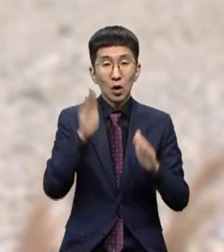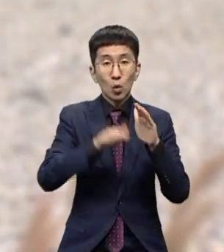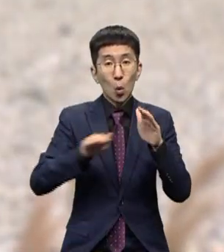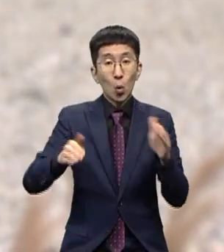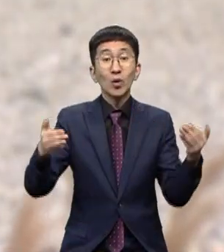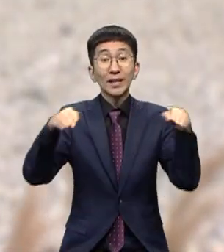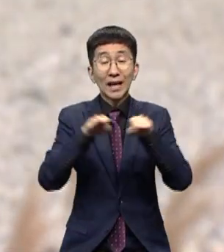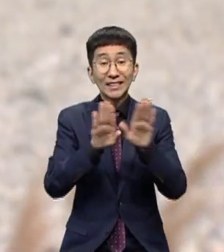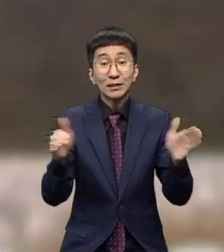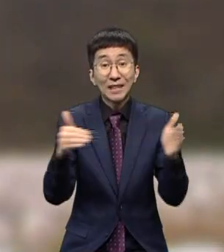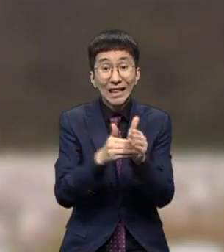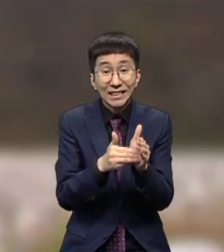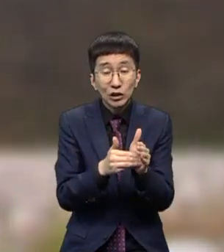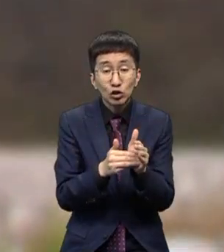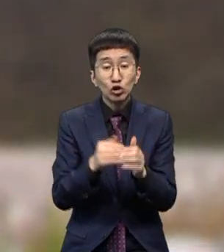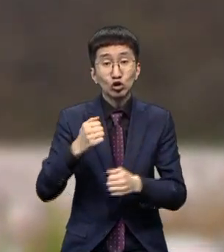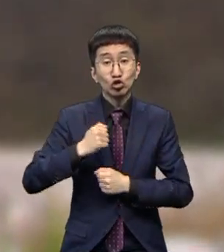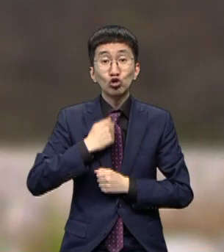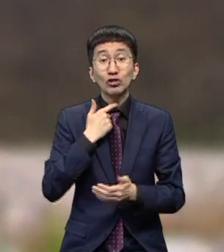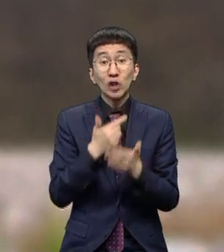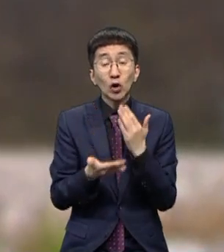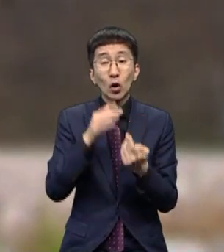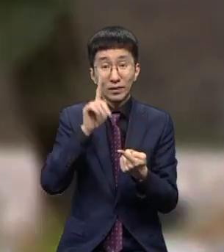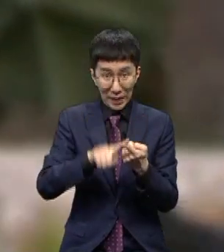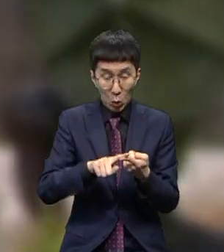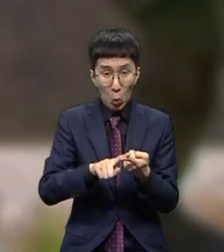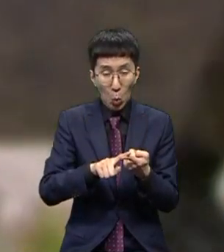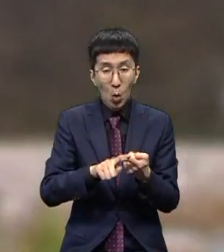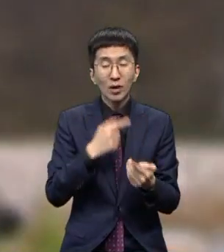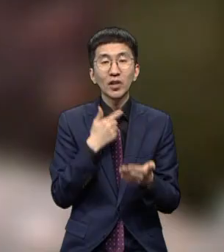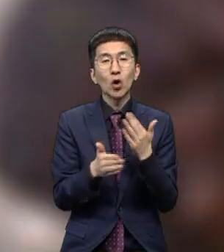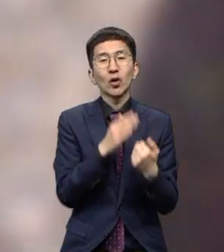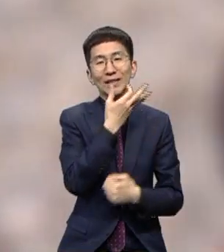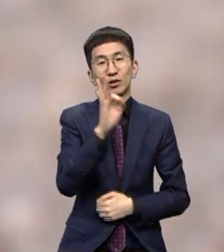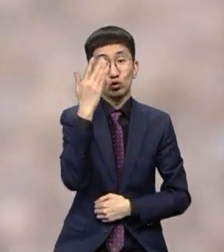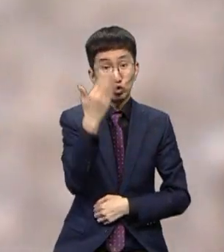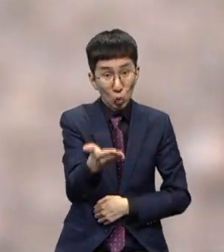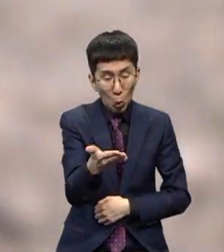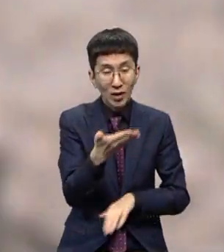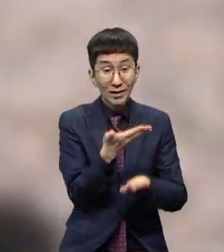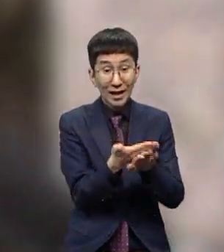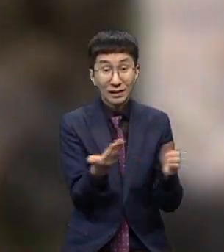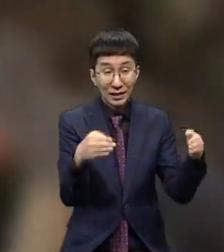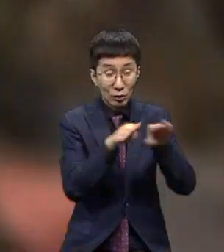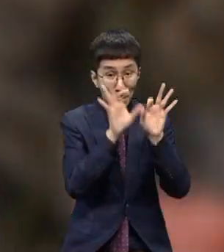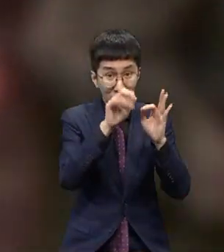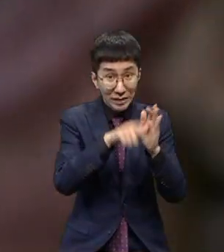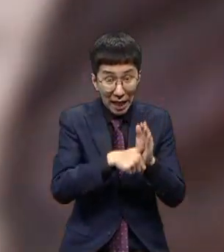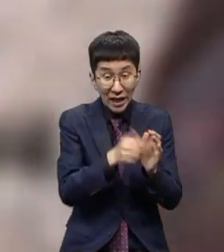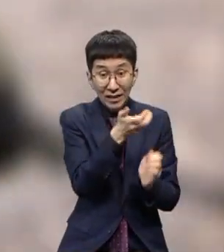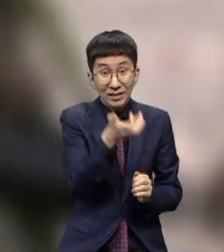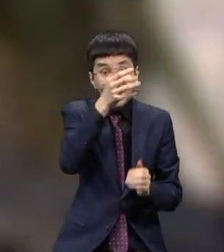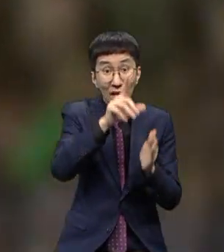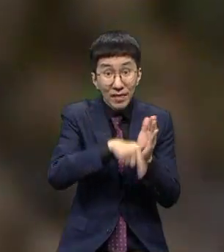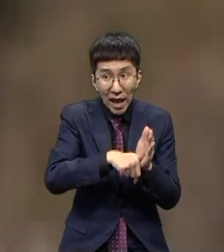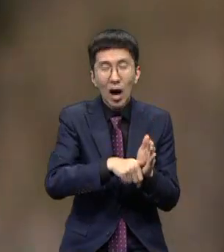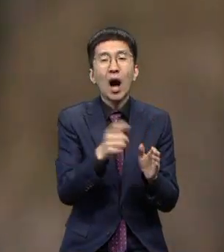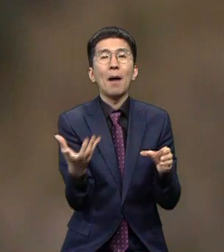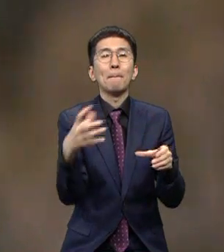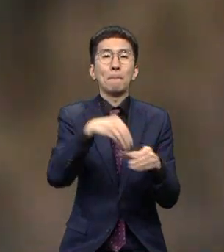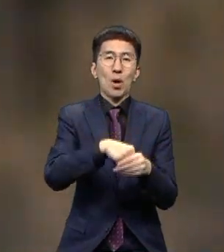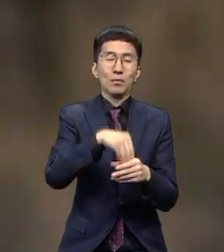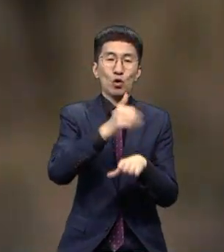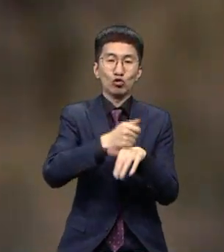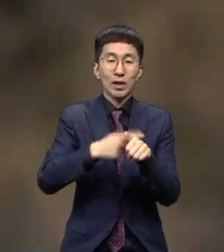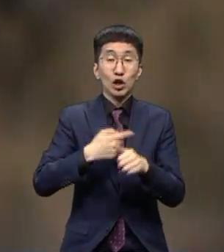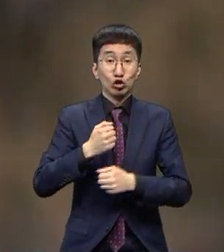공공기관들은 그동안 군 복무 기간만큼 호봉을 인정해줬고 일부 기관은 승진 심사에 해당 호봉을 반영하면서 군